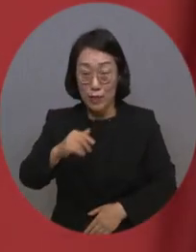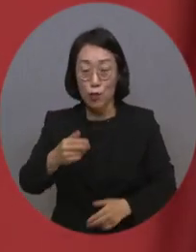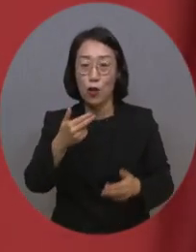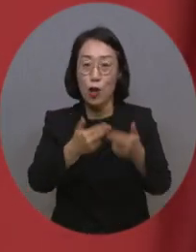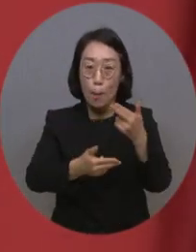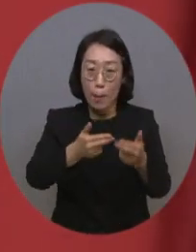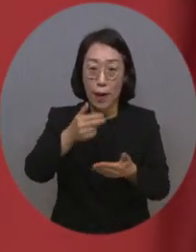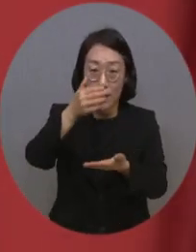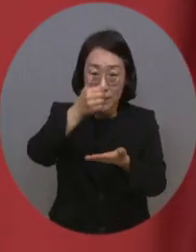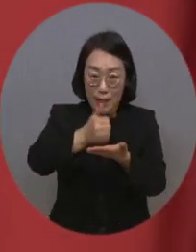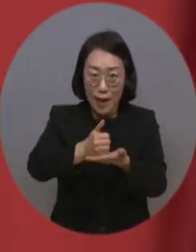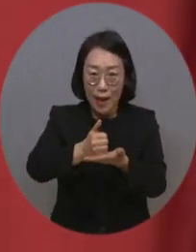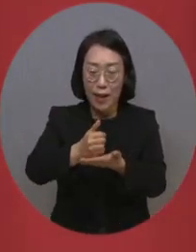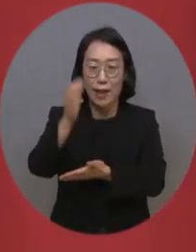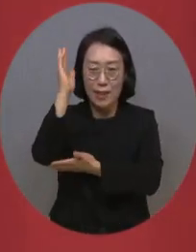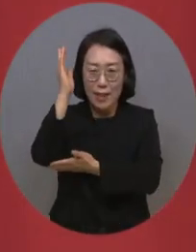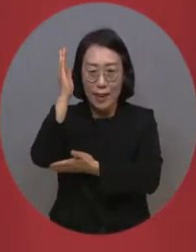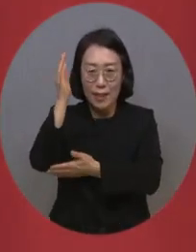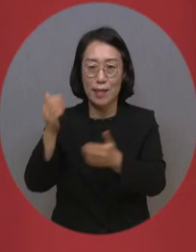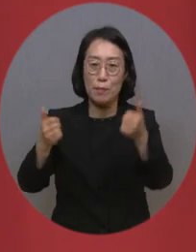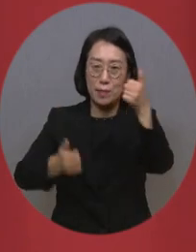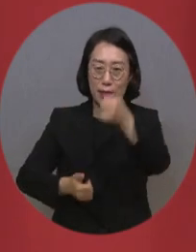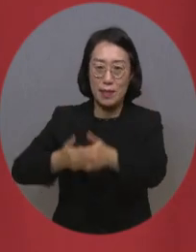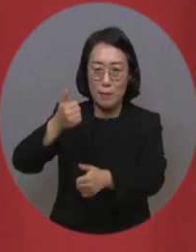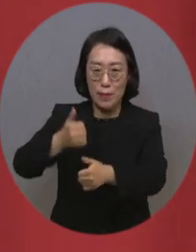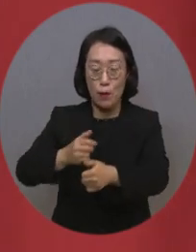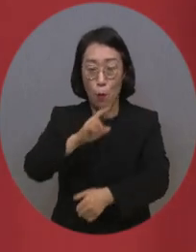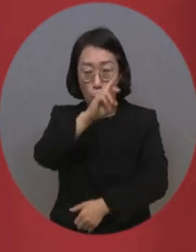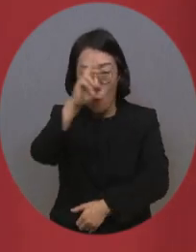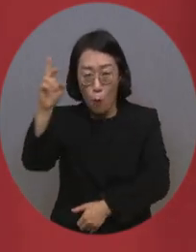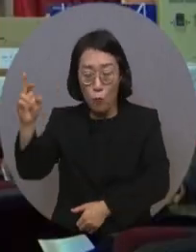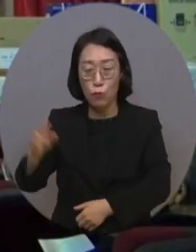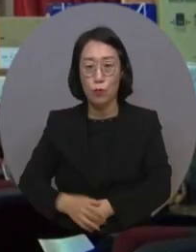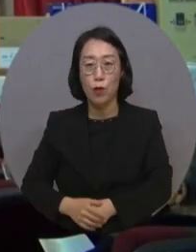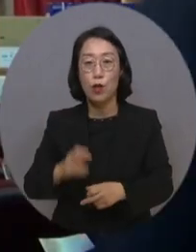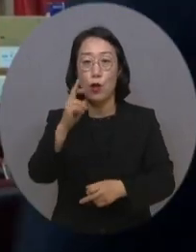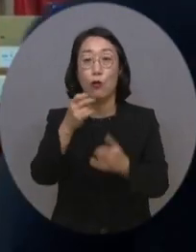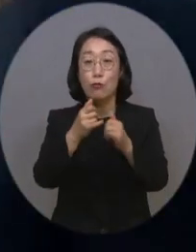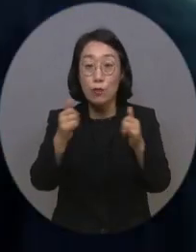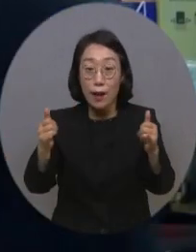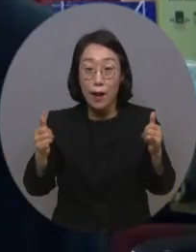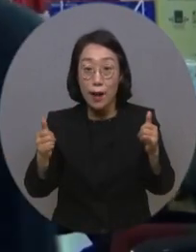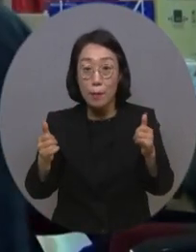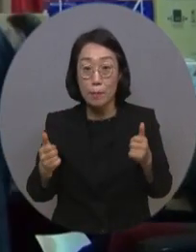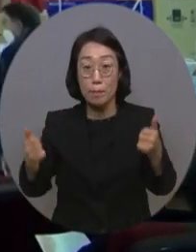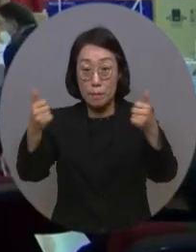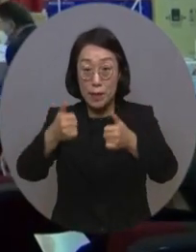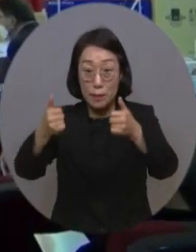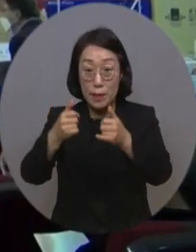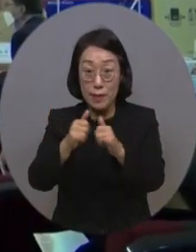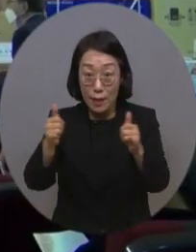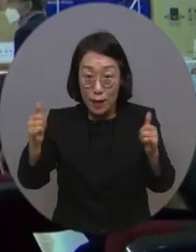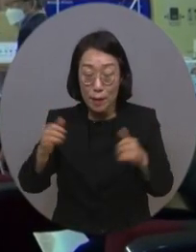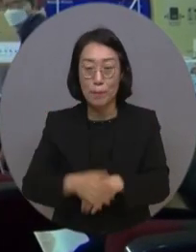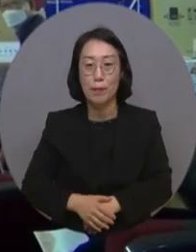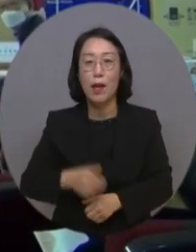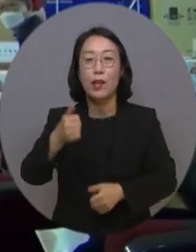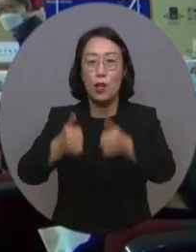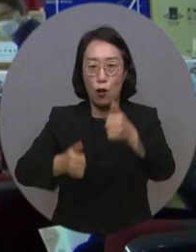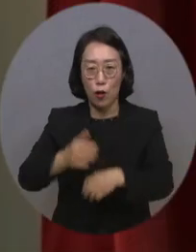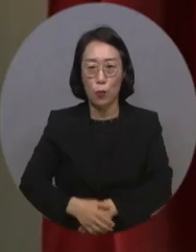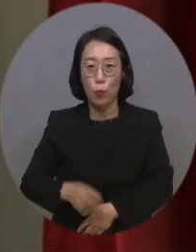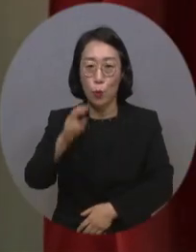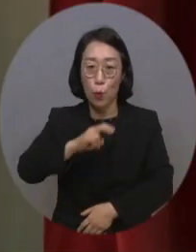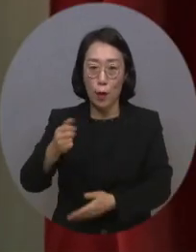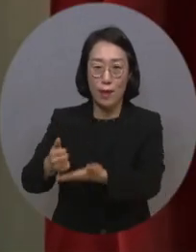충북지체장애인협회장의 축사가 이어졌습니다. 오후까지 이어진 행사는 12명의 본선 진출자의 경연과 추천 가수의